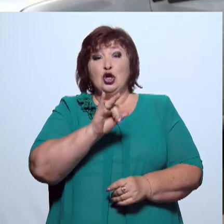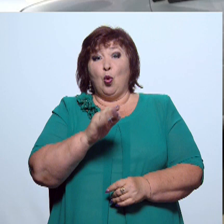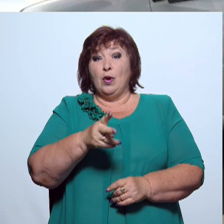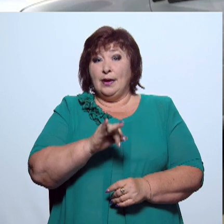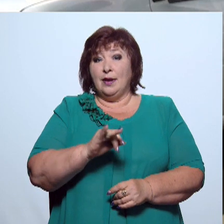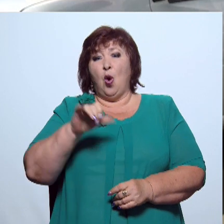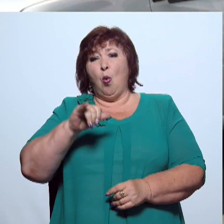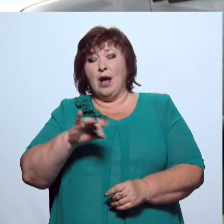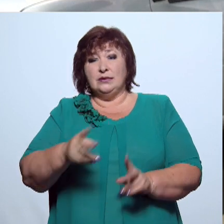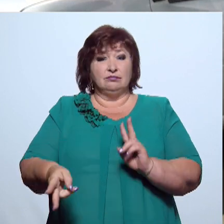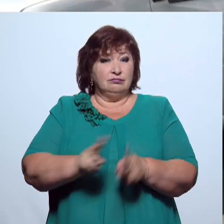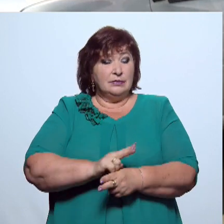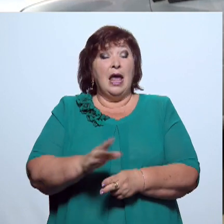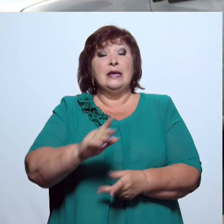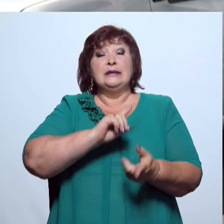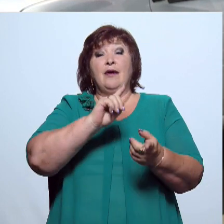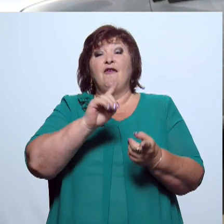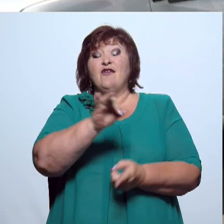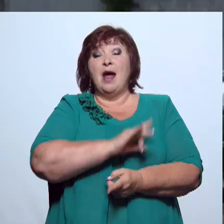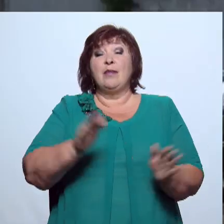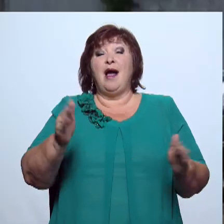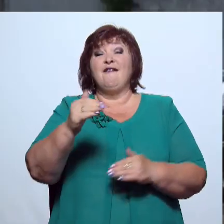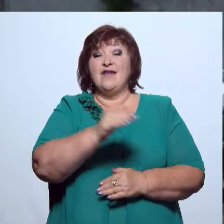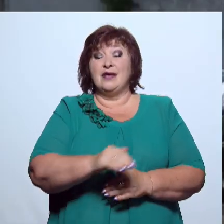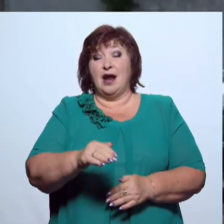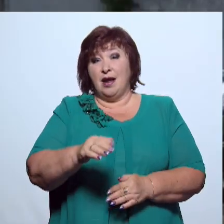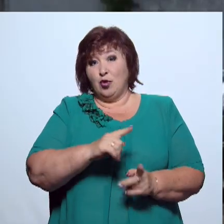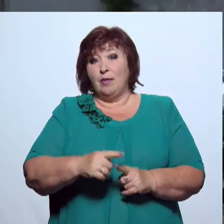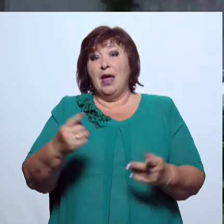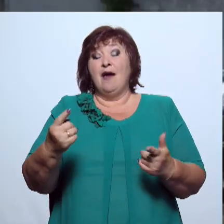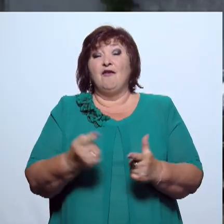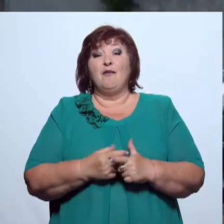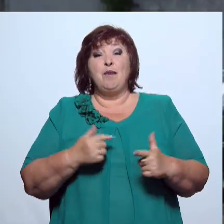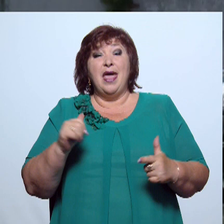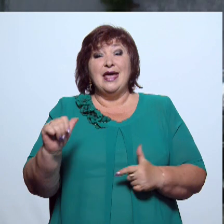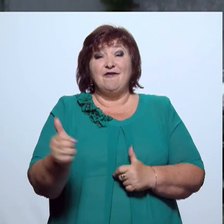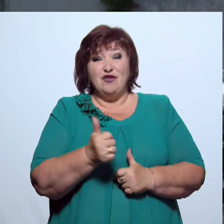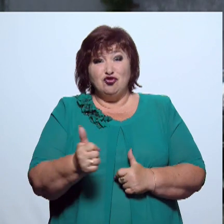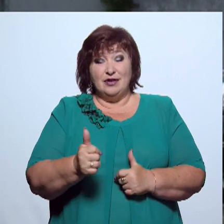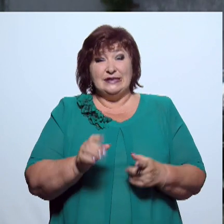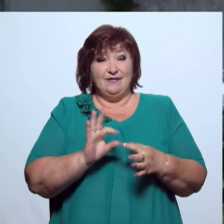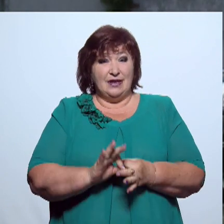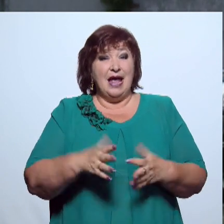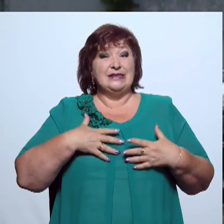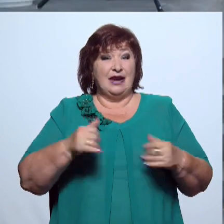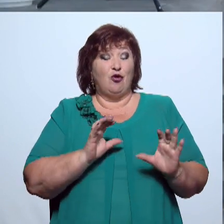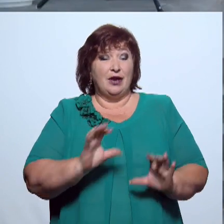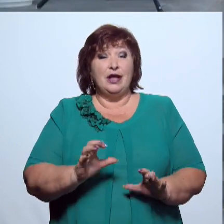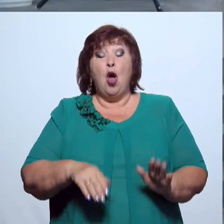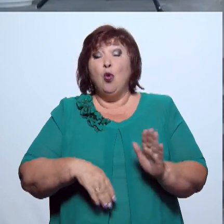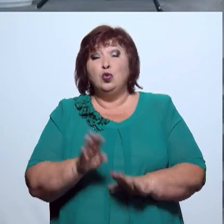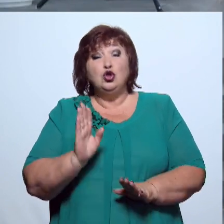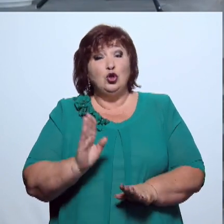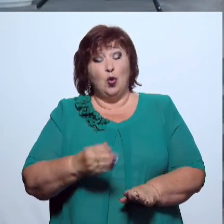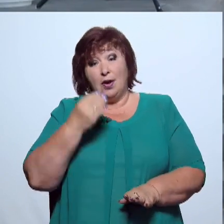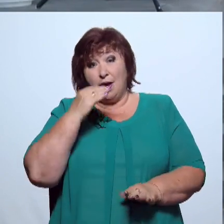«УАЗики». Закуплены они в рамках федеральной программы модернизации первичного звена здравоохранения. Их главная задача – улучшить не только